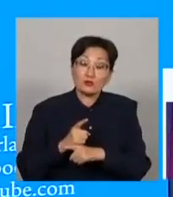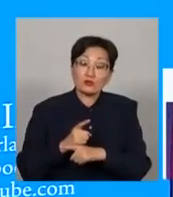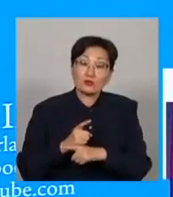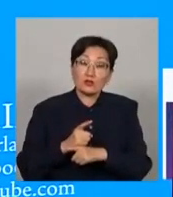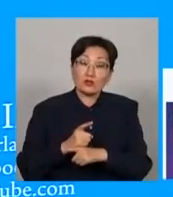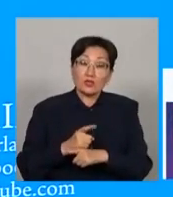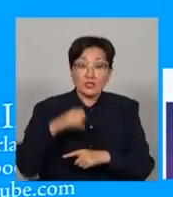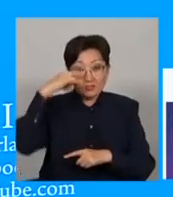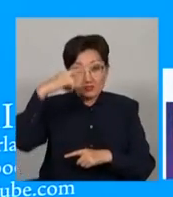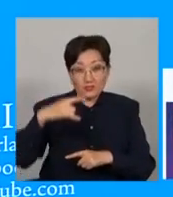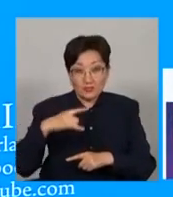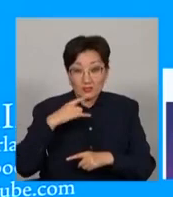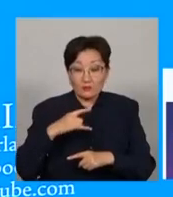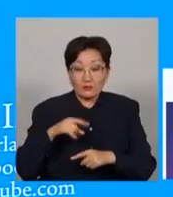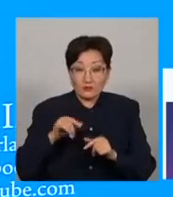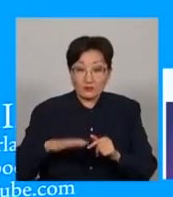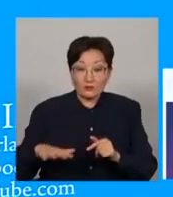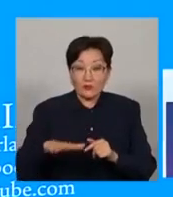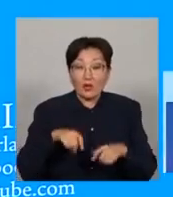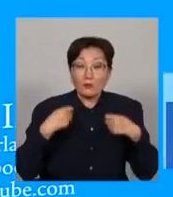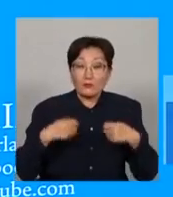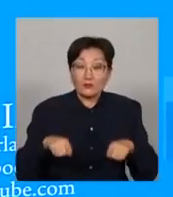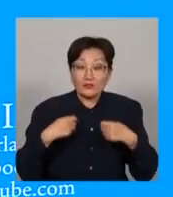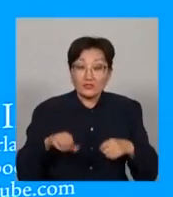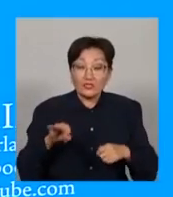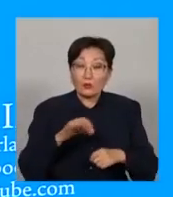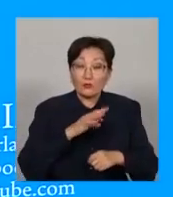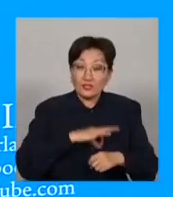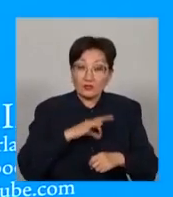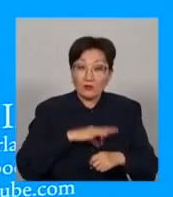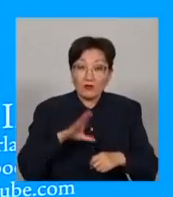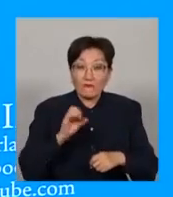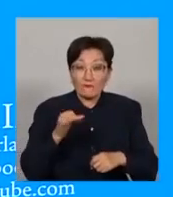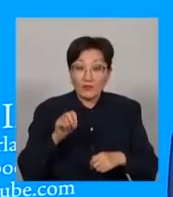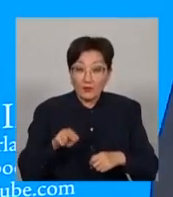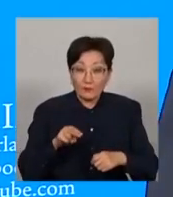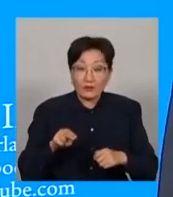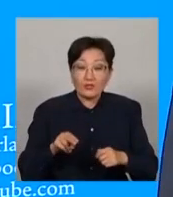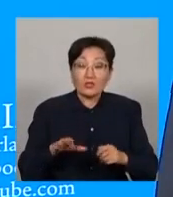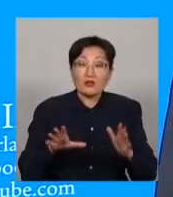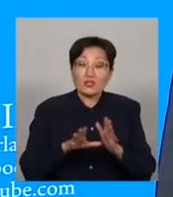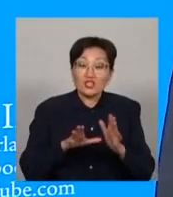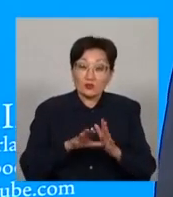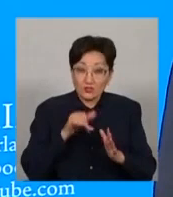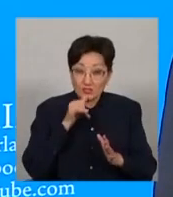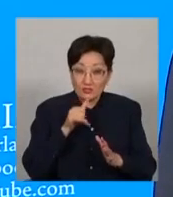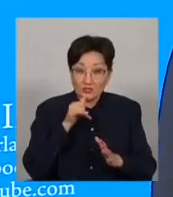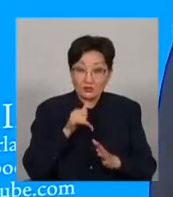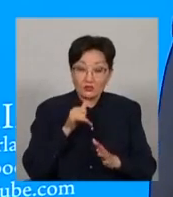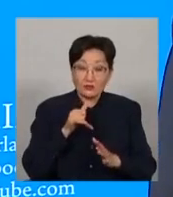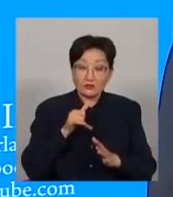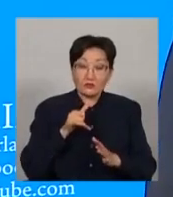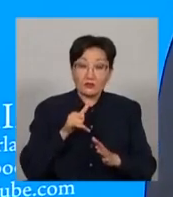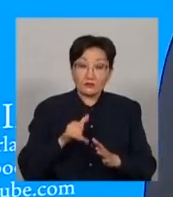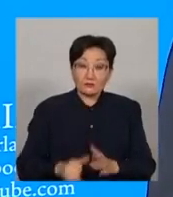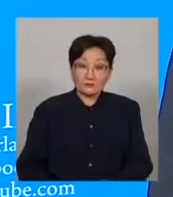казахстане когда встанем продажу и употребление вейпа так называемых электронных электронных